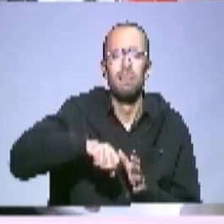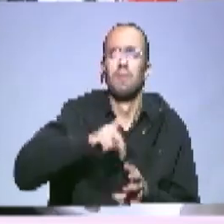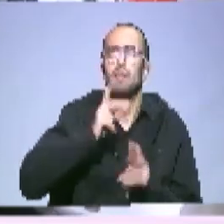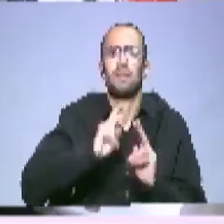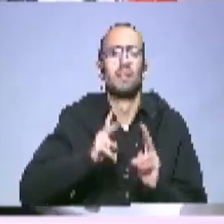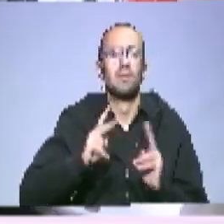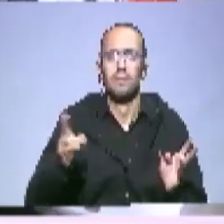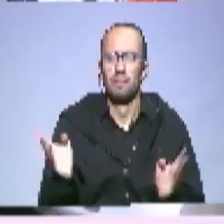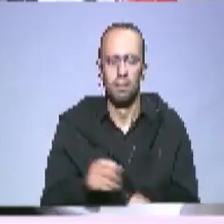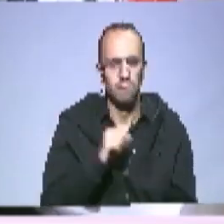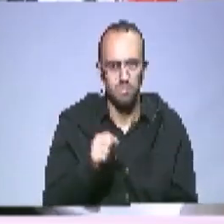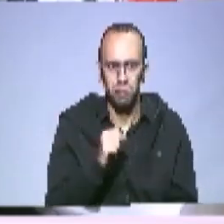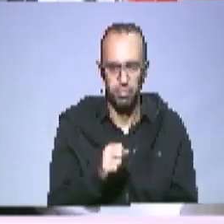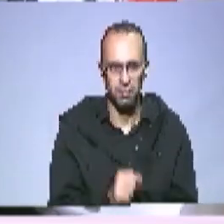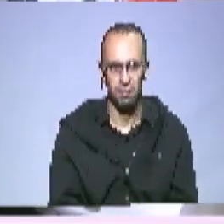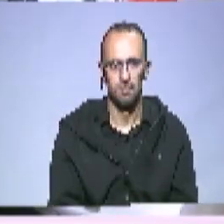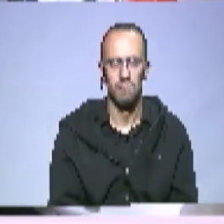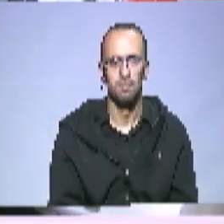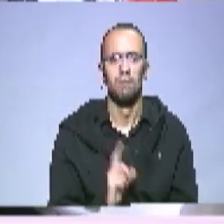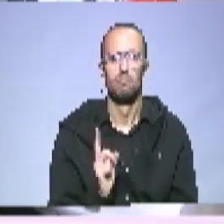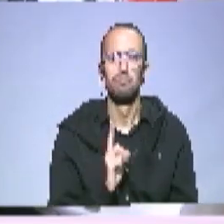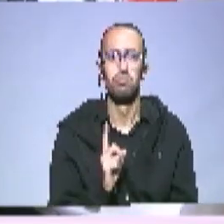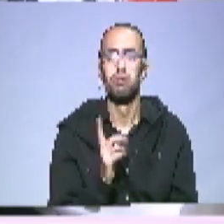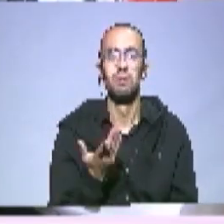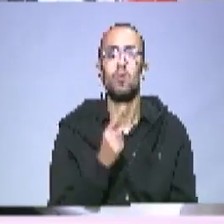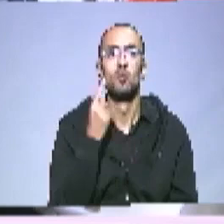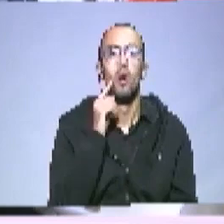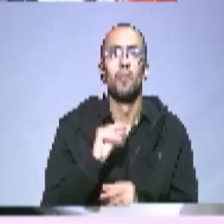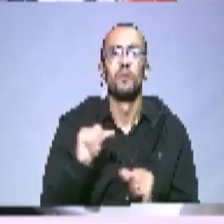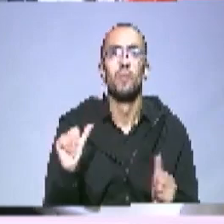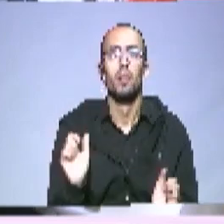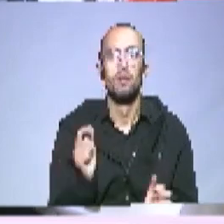عند حضرتك لغاية لما السكر يختفي.